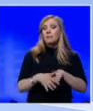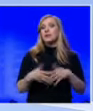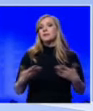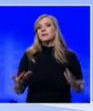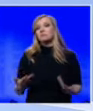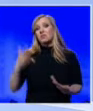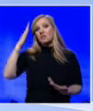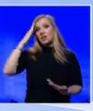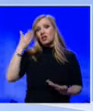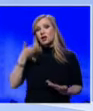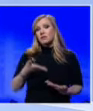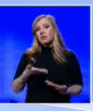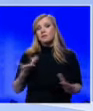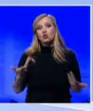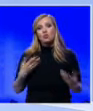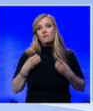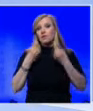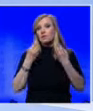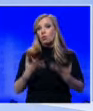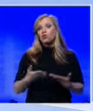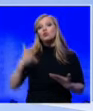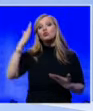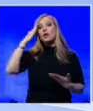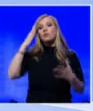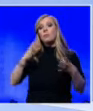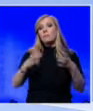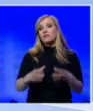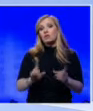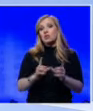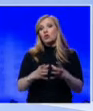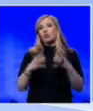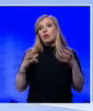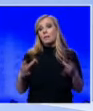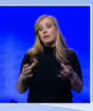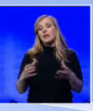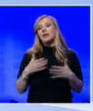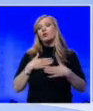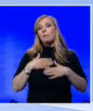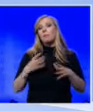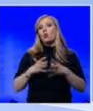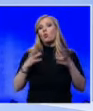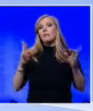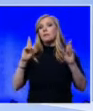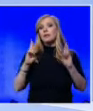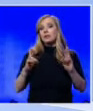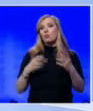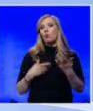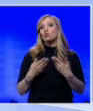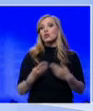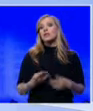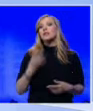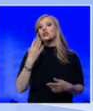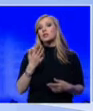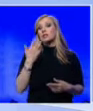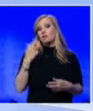системи, всъщност възможностите на служебното правителство не са големи. Затова и големи са ни надеждите по отношение на 49-то